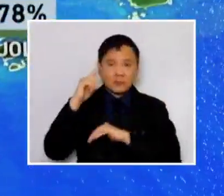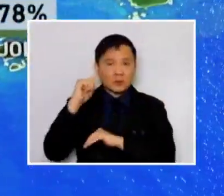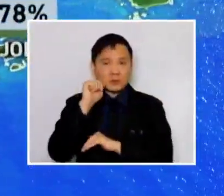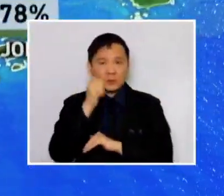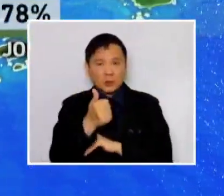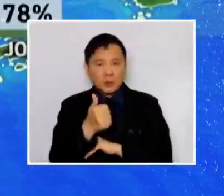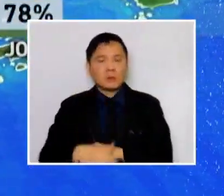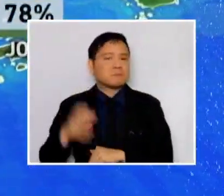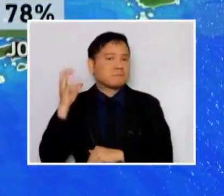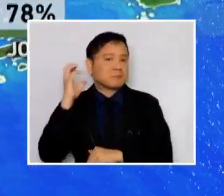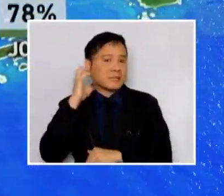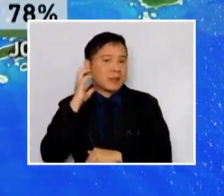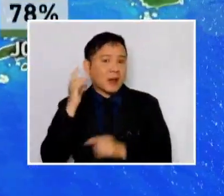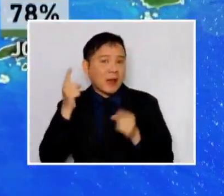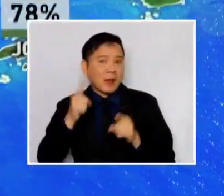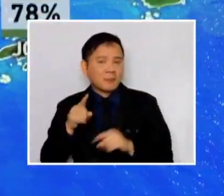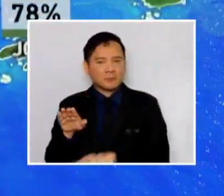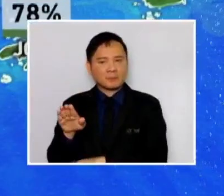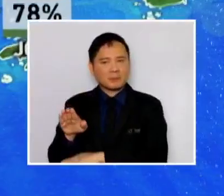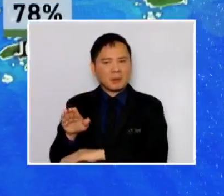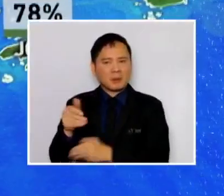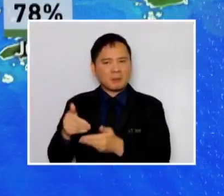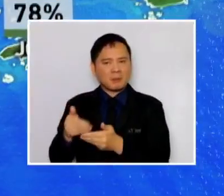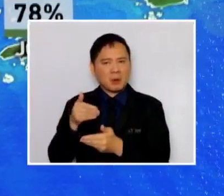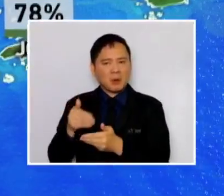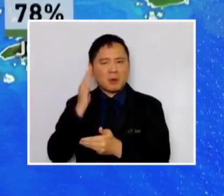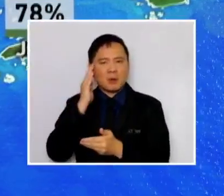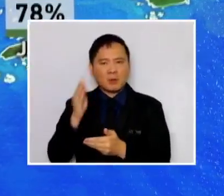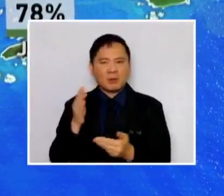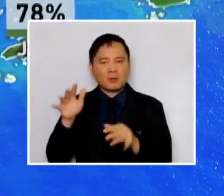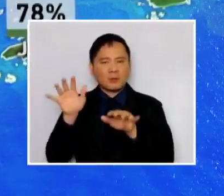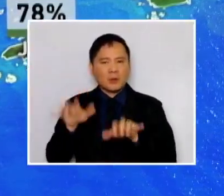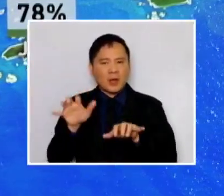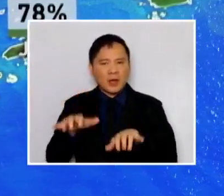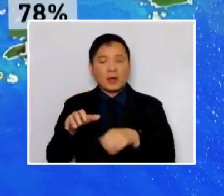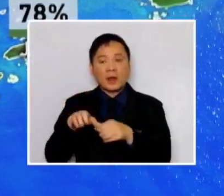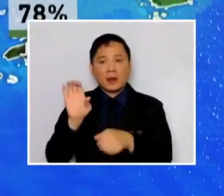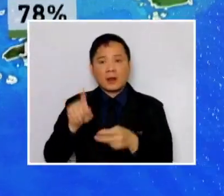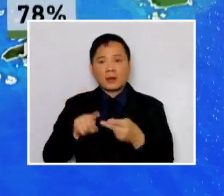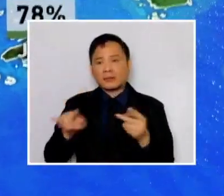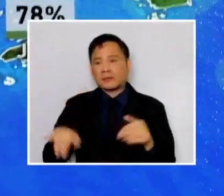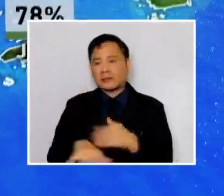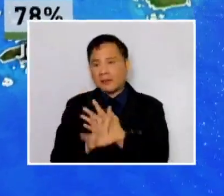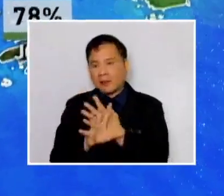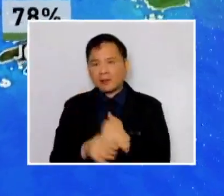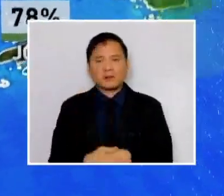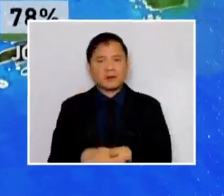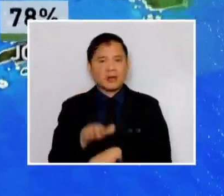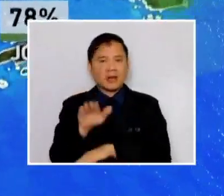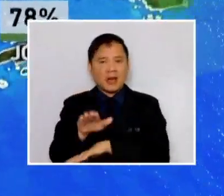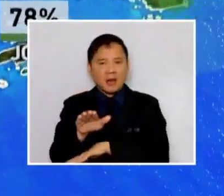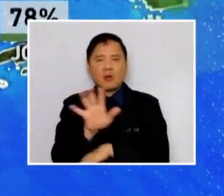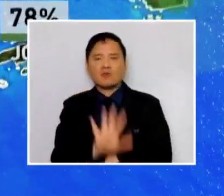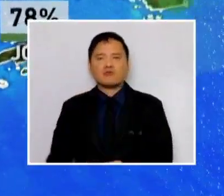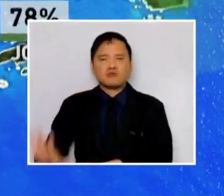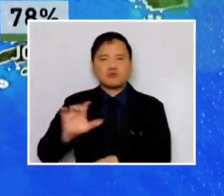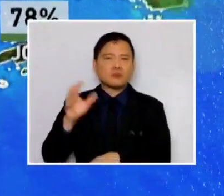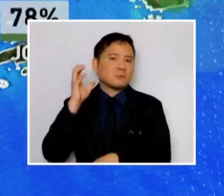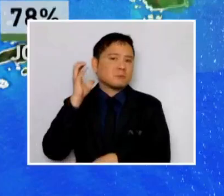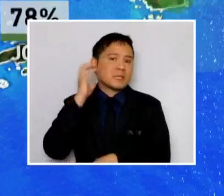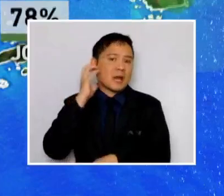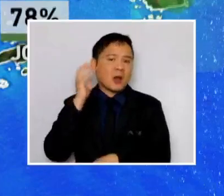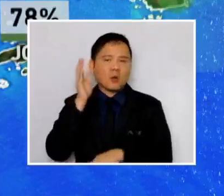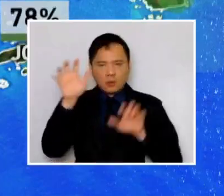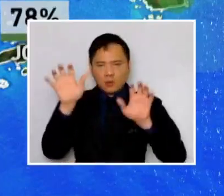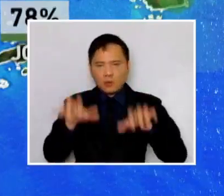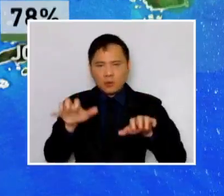Mindanao, bago magtanghali, maulan na po sa bahagi ng Caraga at Davao Region. Pagsapit ng hapon, buong Mindanao na ang uulanin dahil